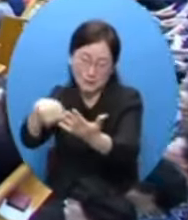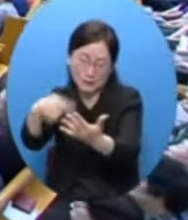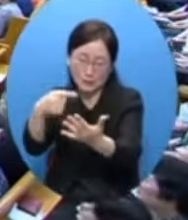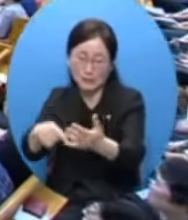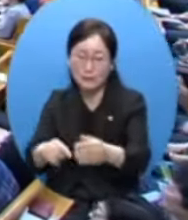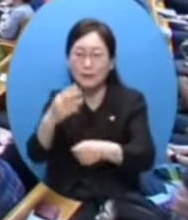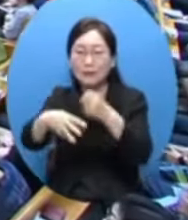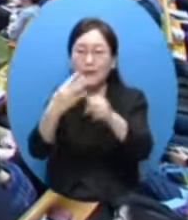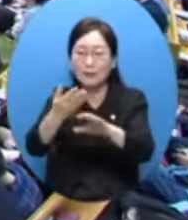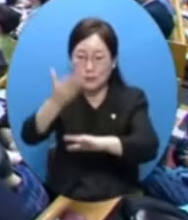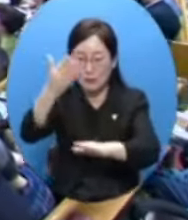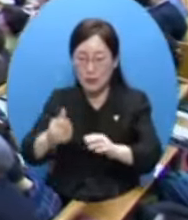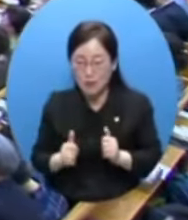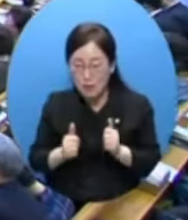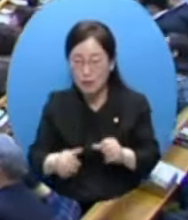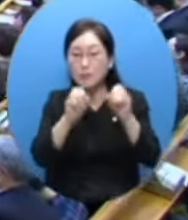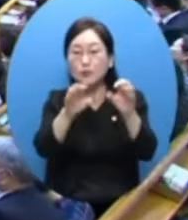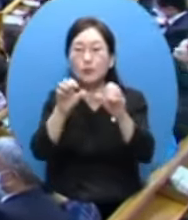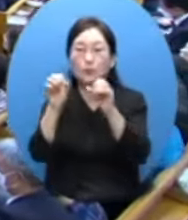선교하고